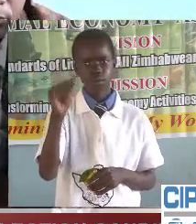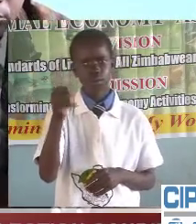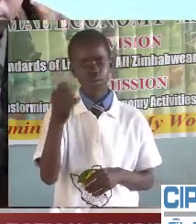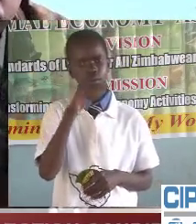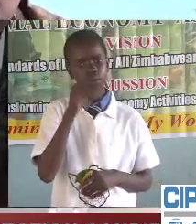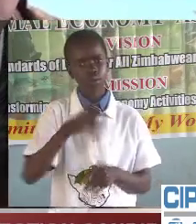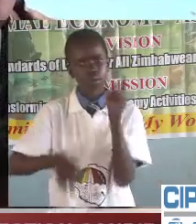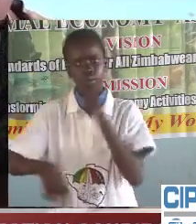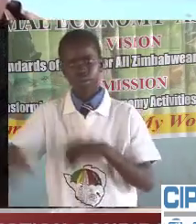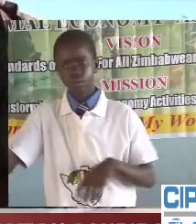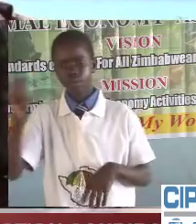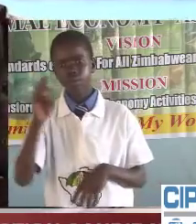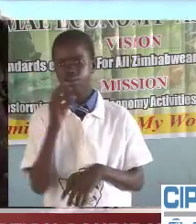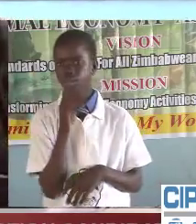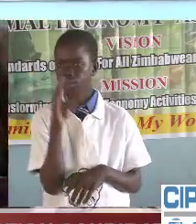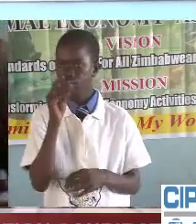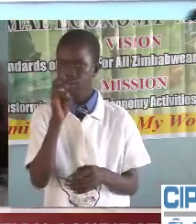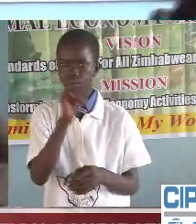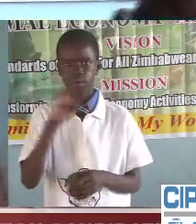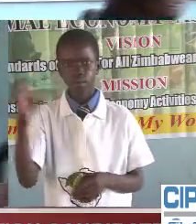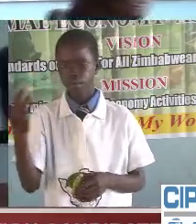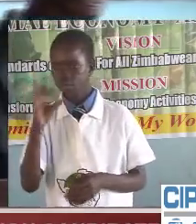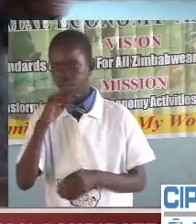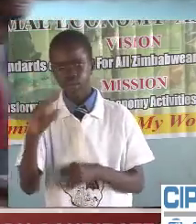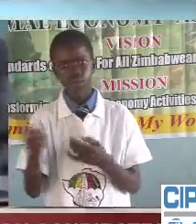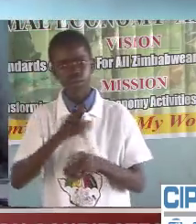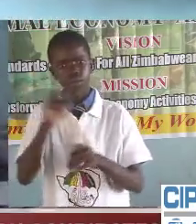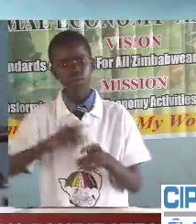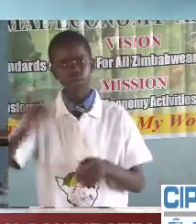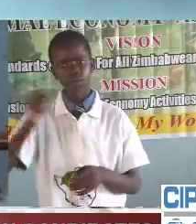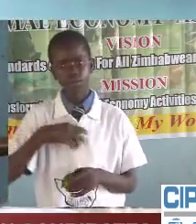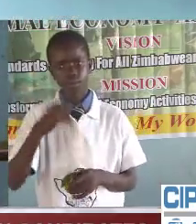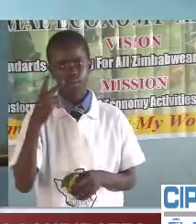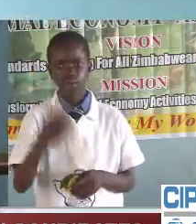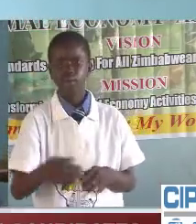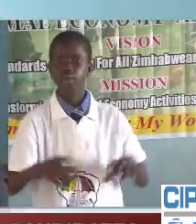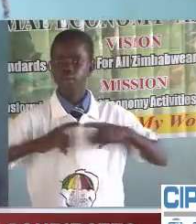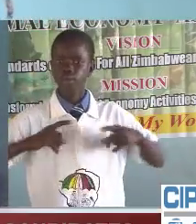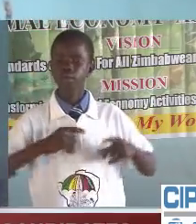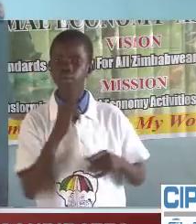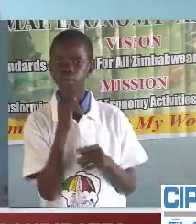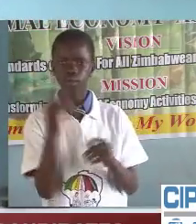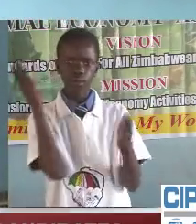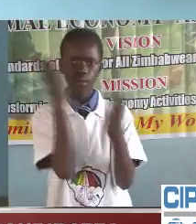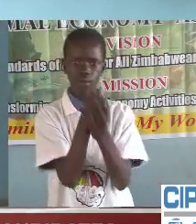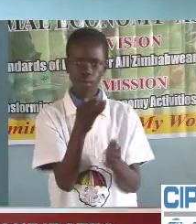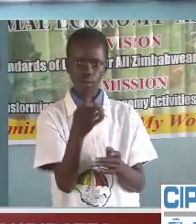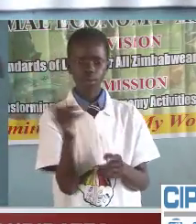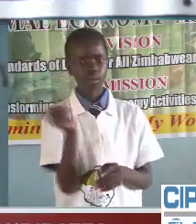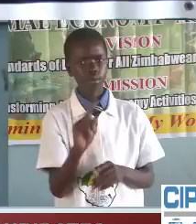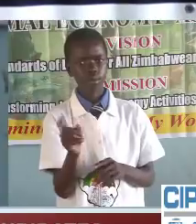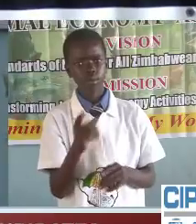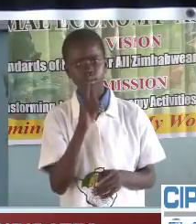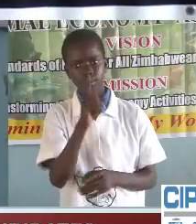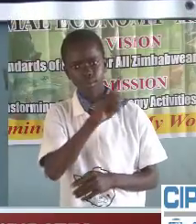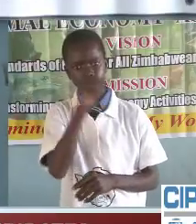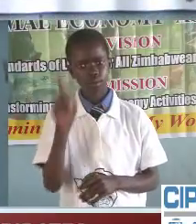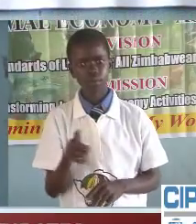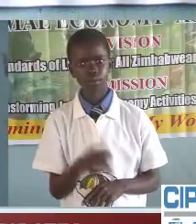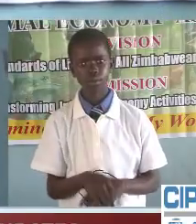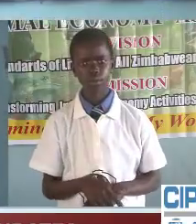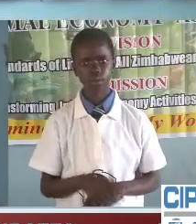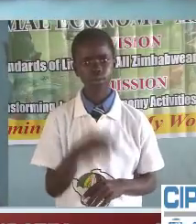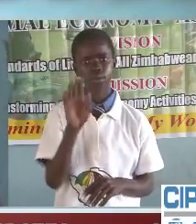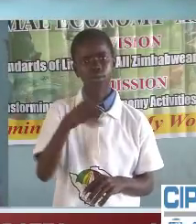tarisai education yandinayo, tarisai the expertise, tarisai the experience yandinayo kudzira ma-issues iwawo. Right,